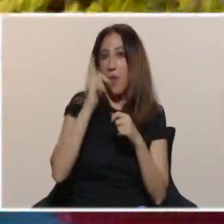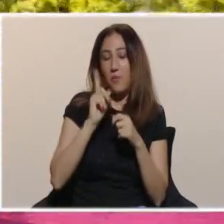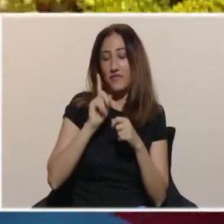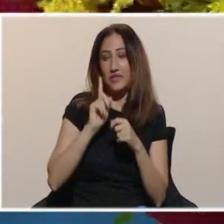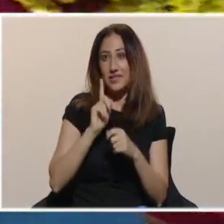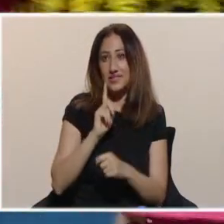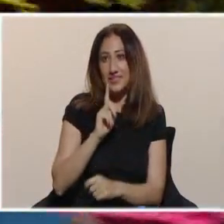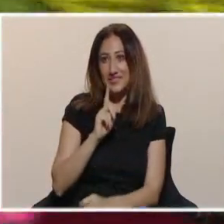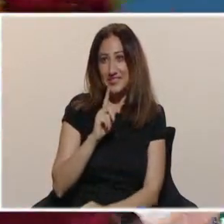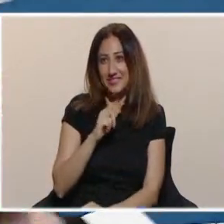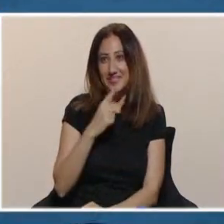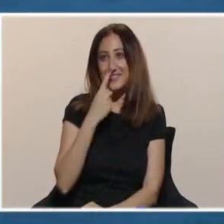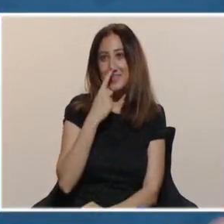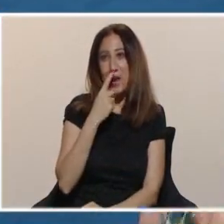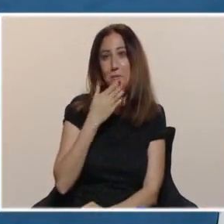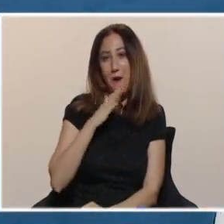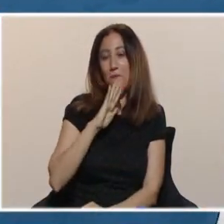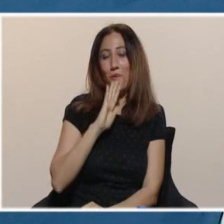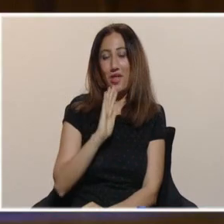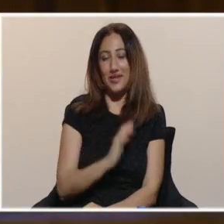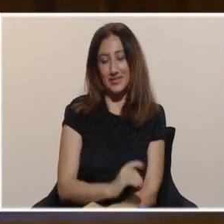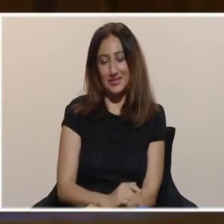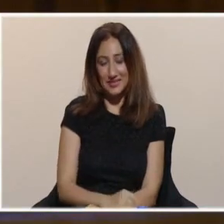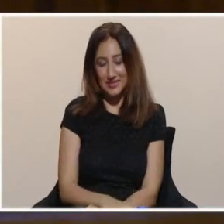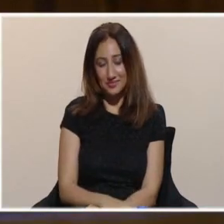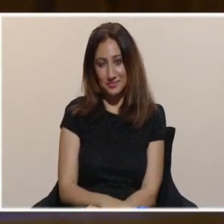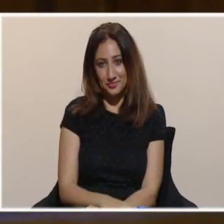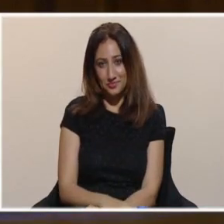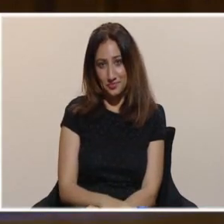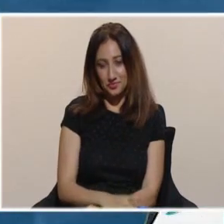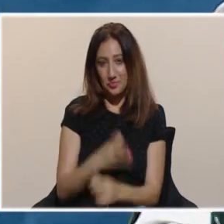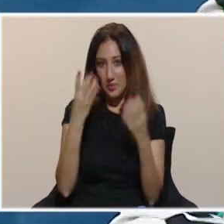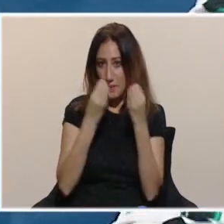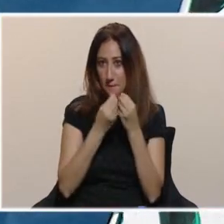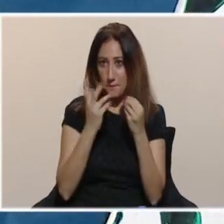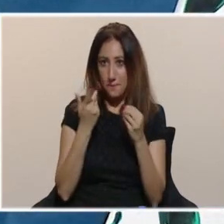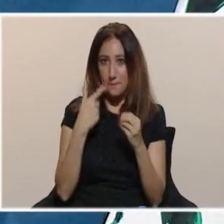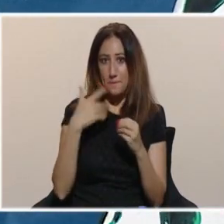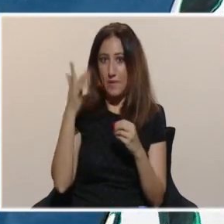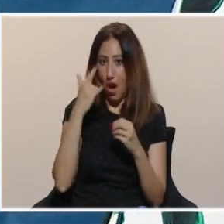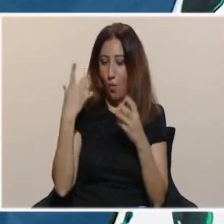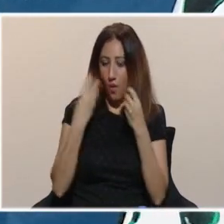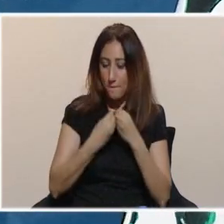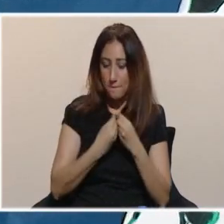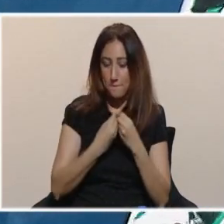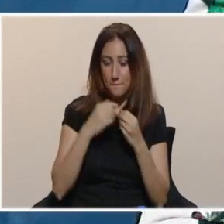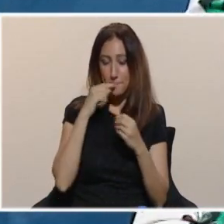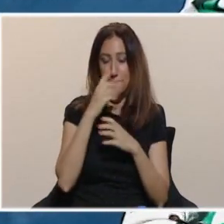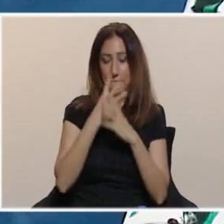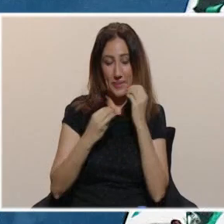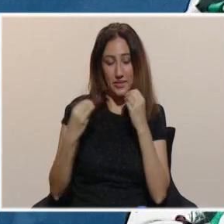شم كل حاجة فيه طبعا. الحمد لله رب العالمين. مين كان معاكي في العملية وأنت بتعمليها؟ محمد أخويا وبنته